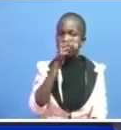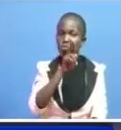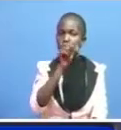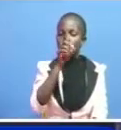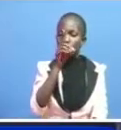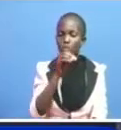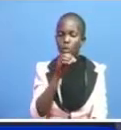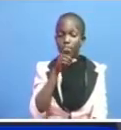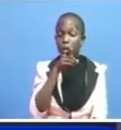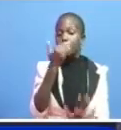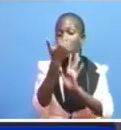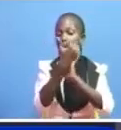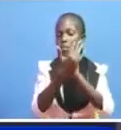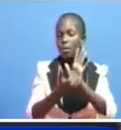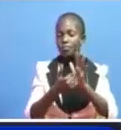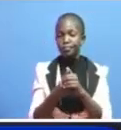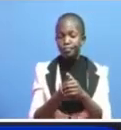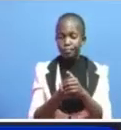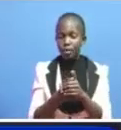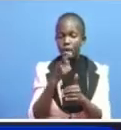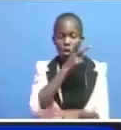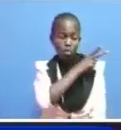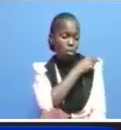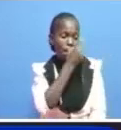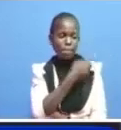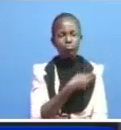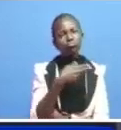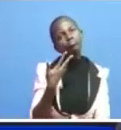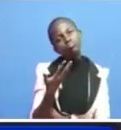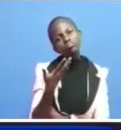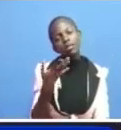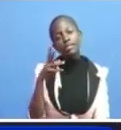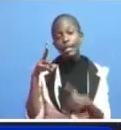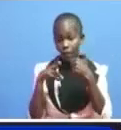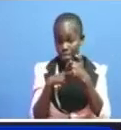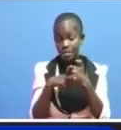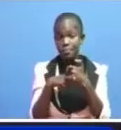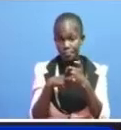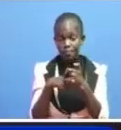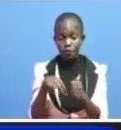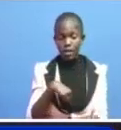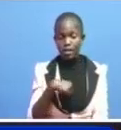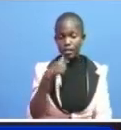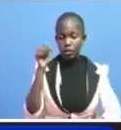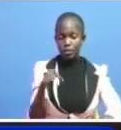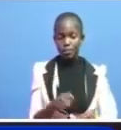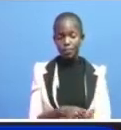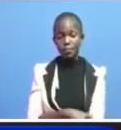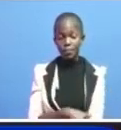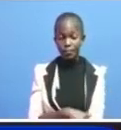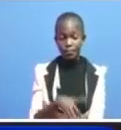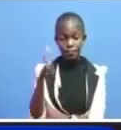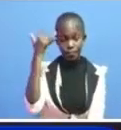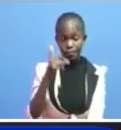ni mubango tuina uo. Hii niyo sivitali ya muonza kutembelea umundi.